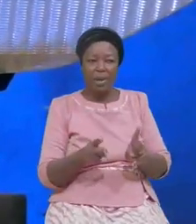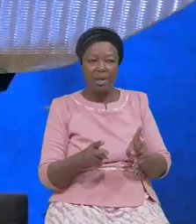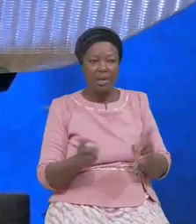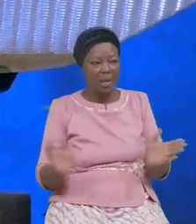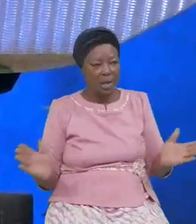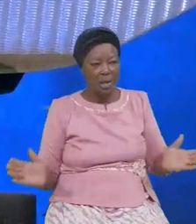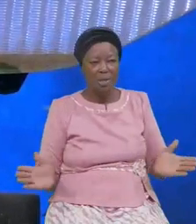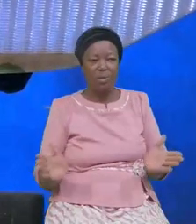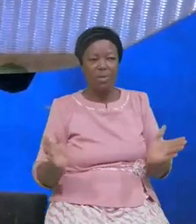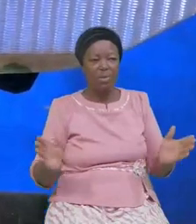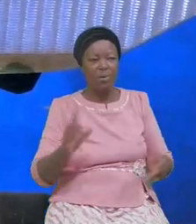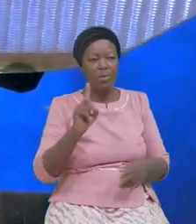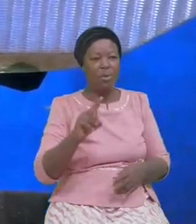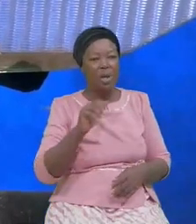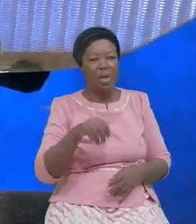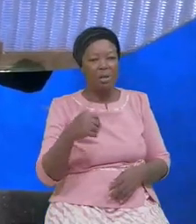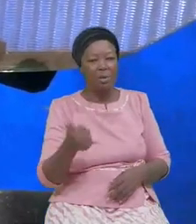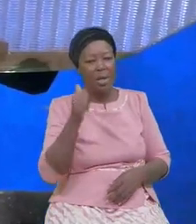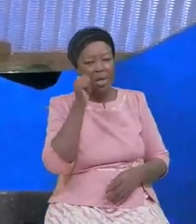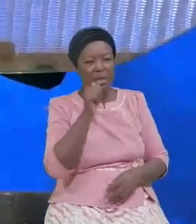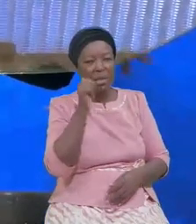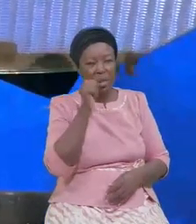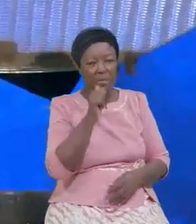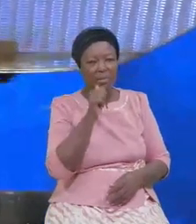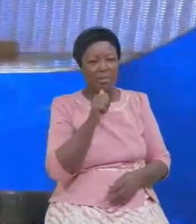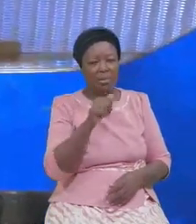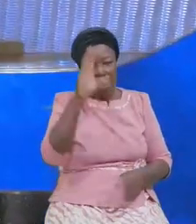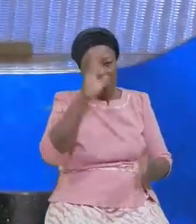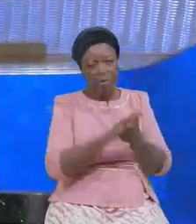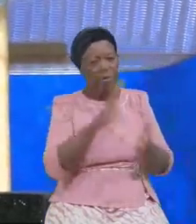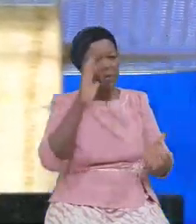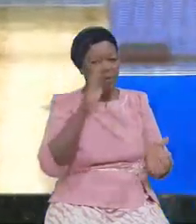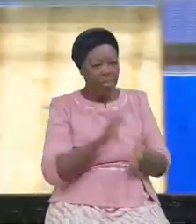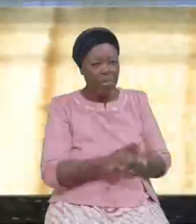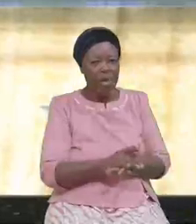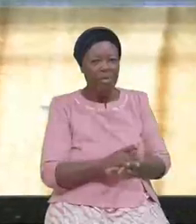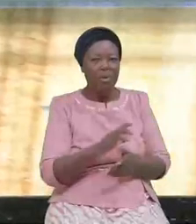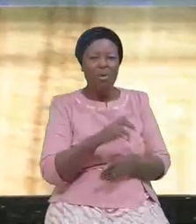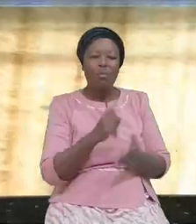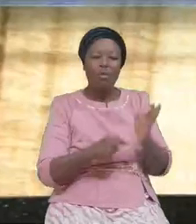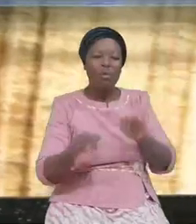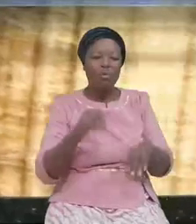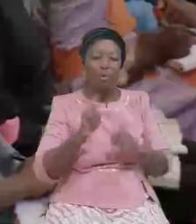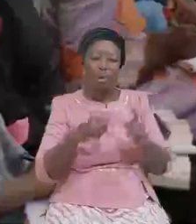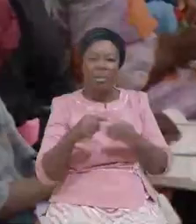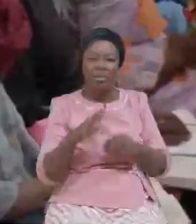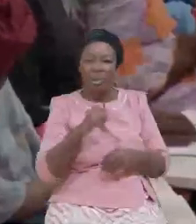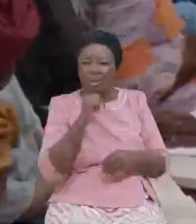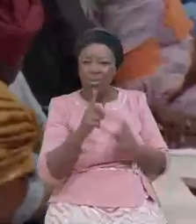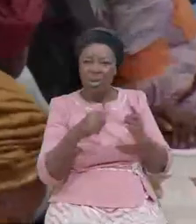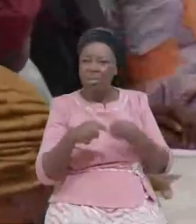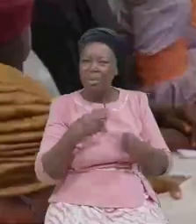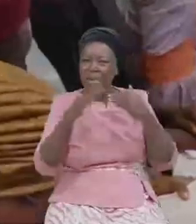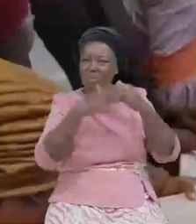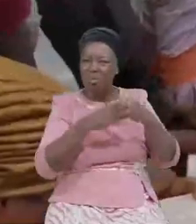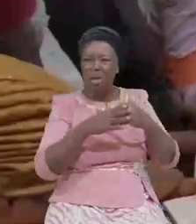exhortez-vous les uns les autres chaque jour. Marie et femme, de quoi parlez-vous? Avez-vous jamais parlé du ciel? Avez-vous jamais